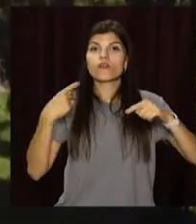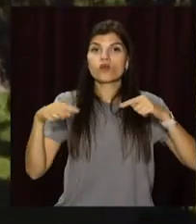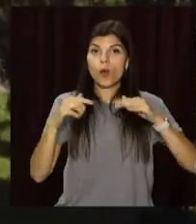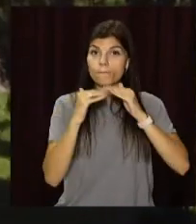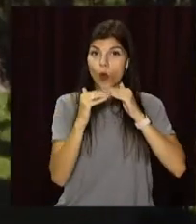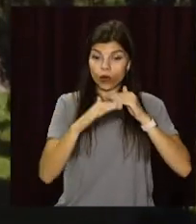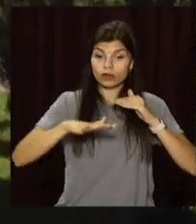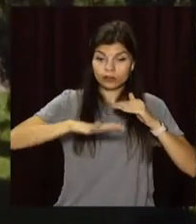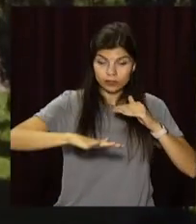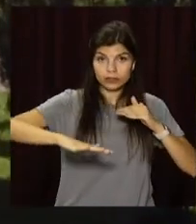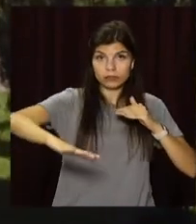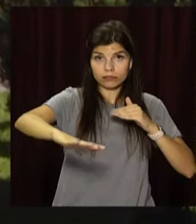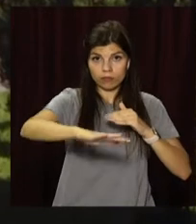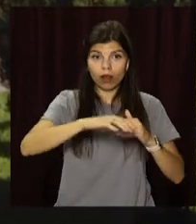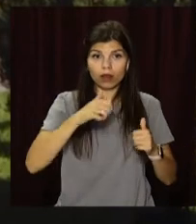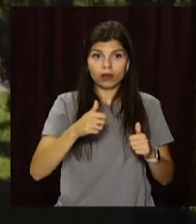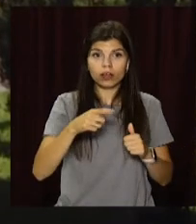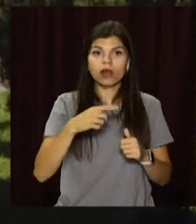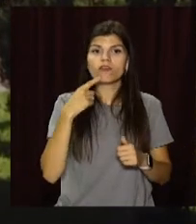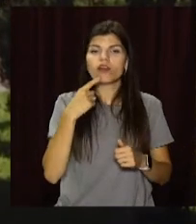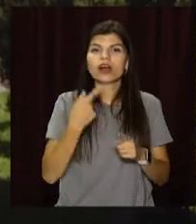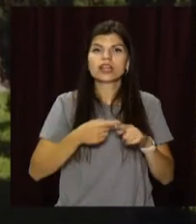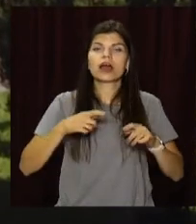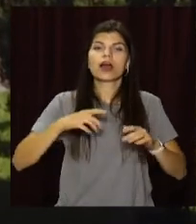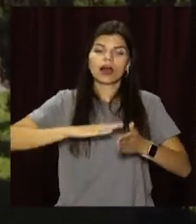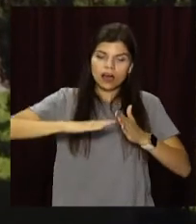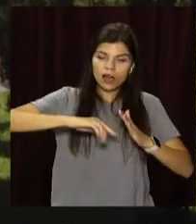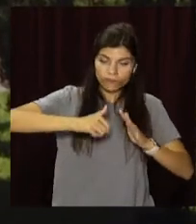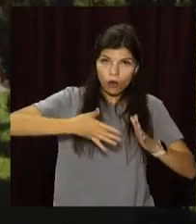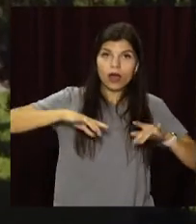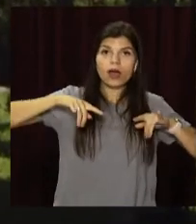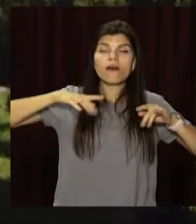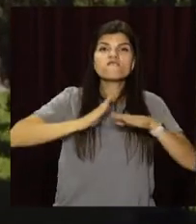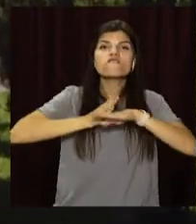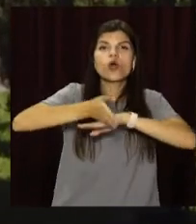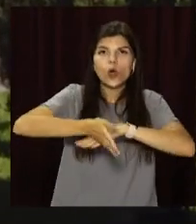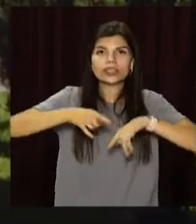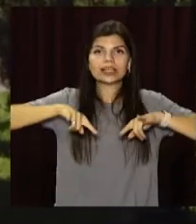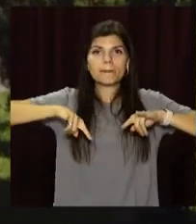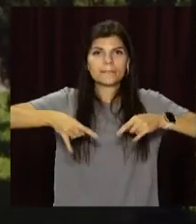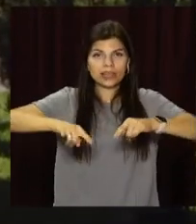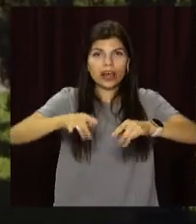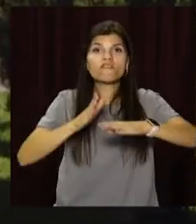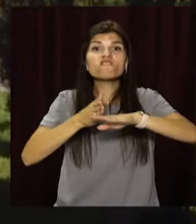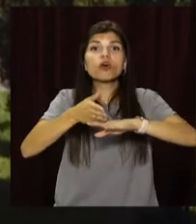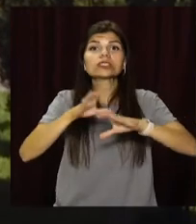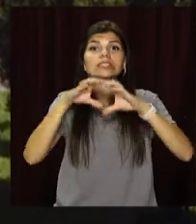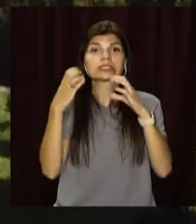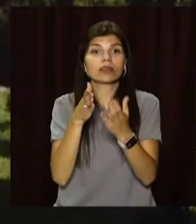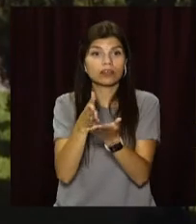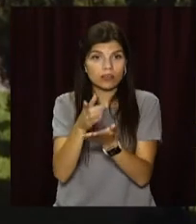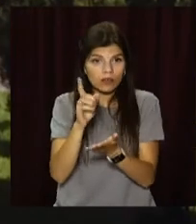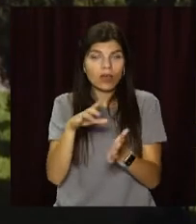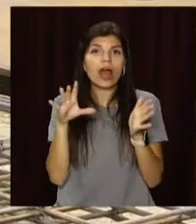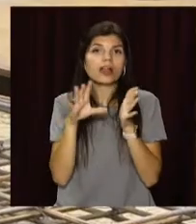поля. Йдеться облицювання плиткою входу, центрального входу на стадіон. Також ведуться